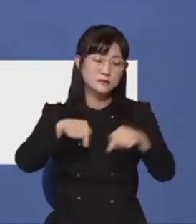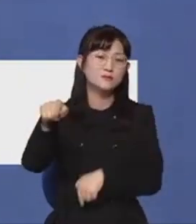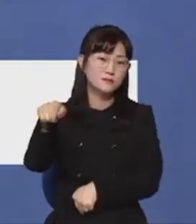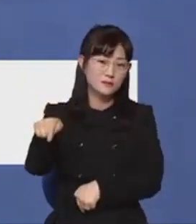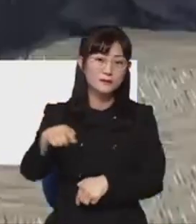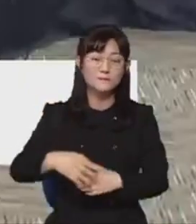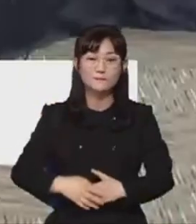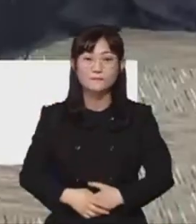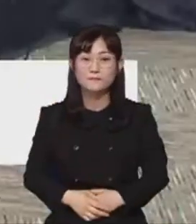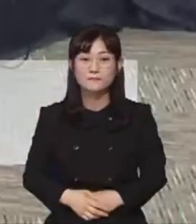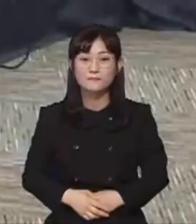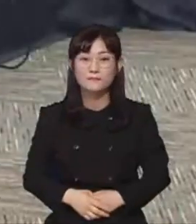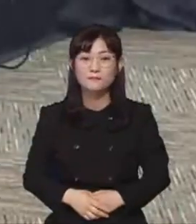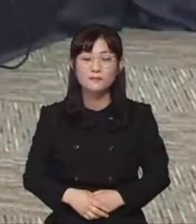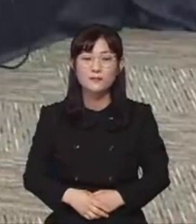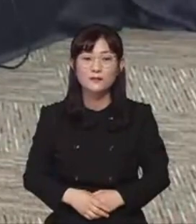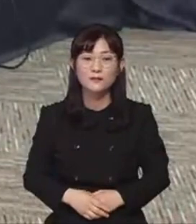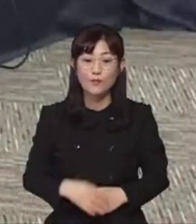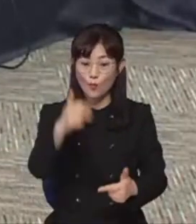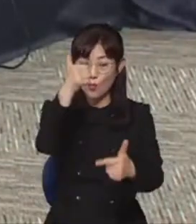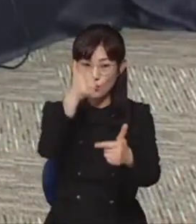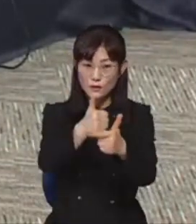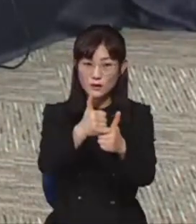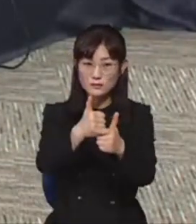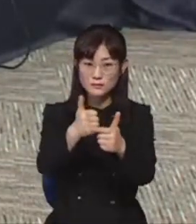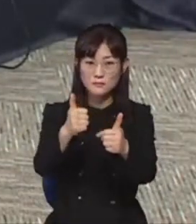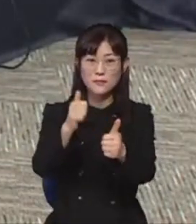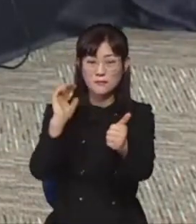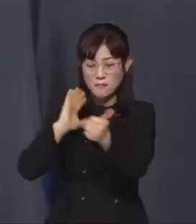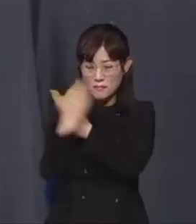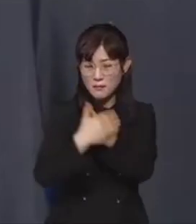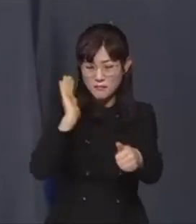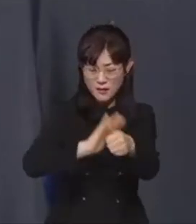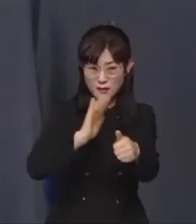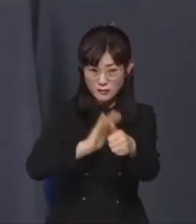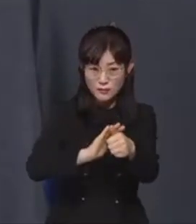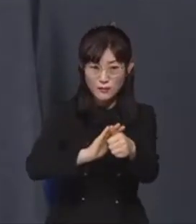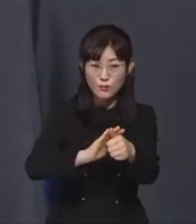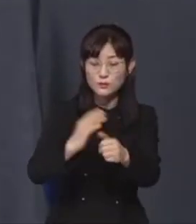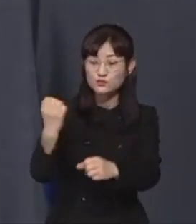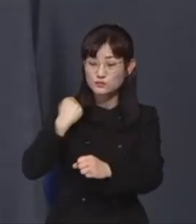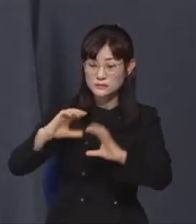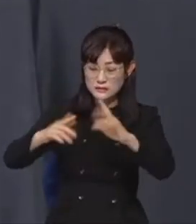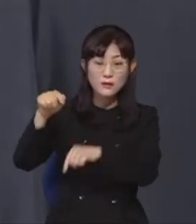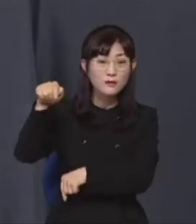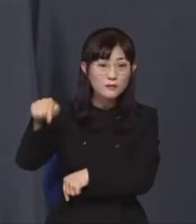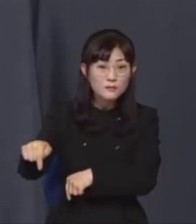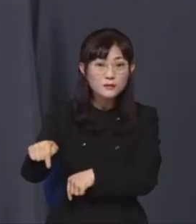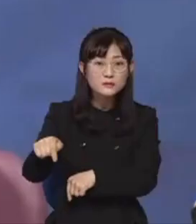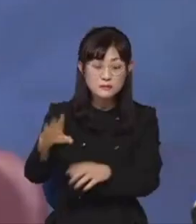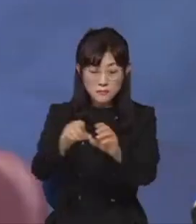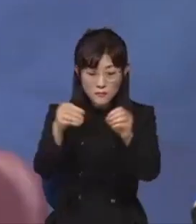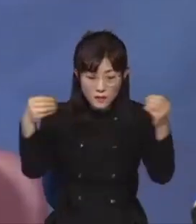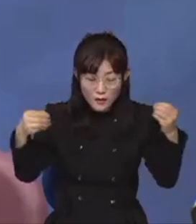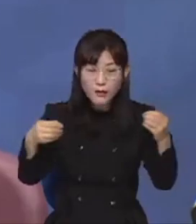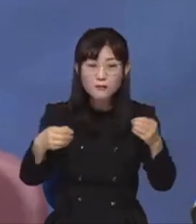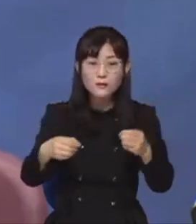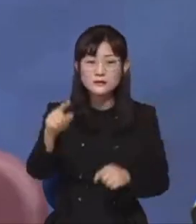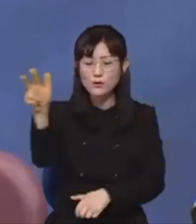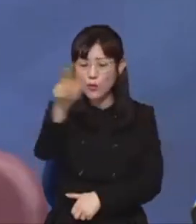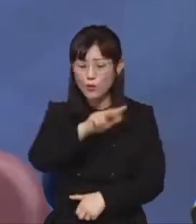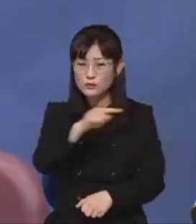것 같습니다. 호남을 챙기겠다며 서진 정책을 추진하고 있는 국민의힘이 정작 전국 최대